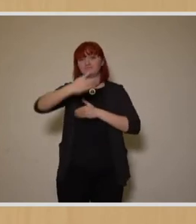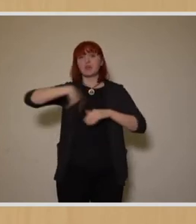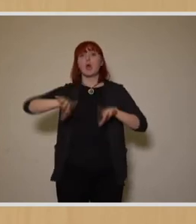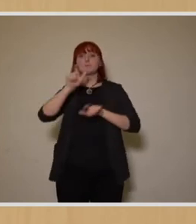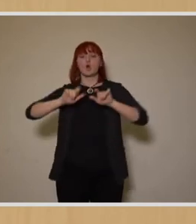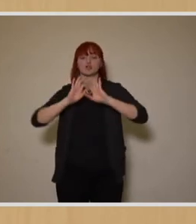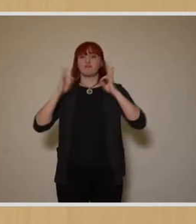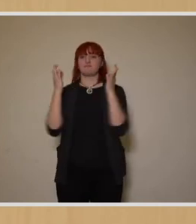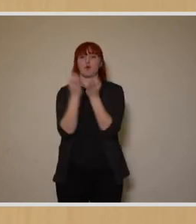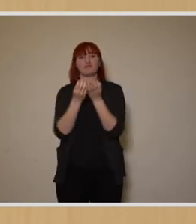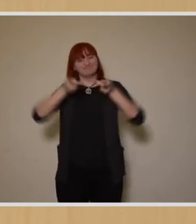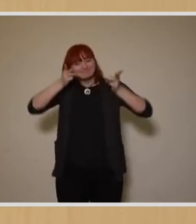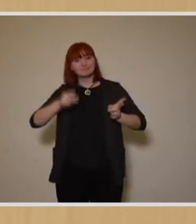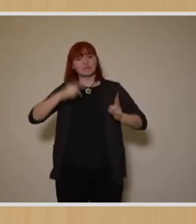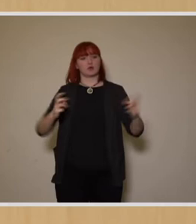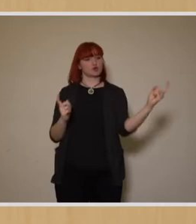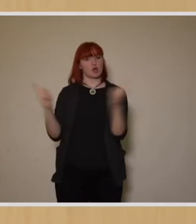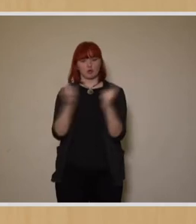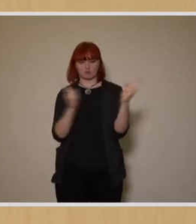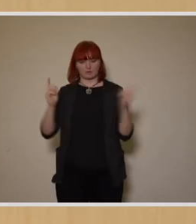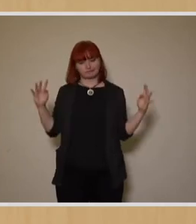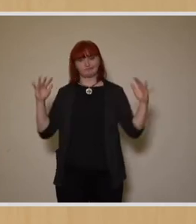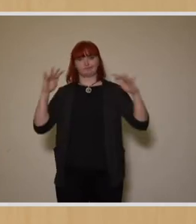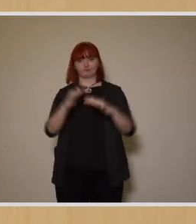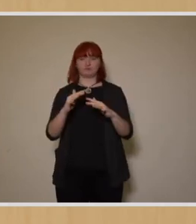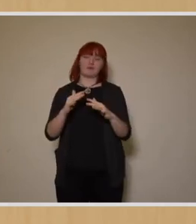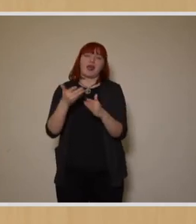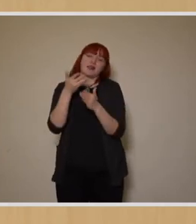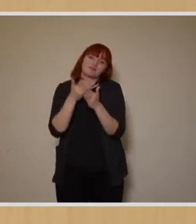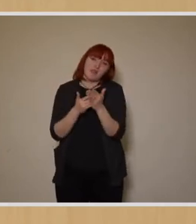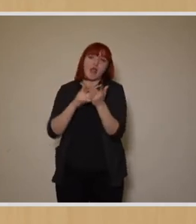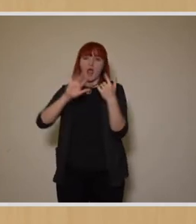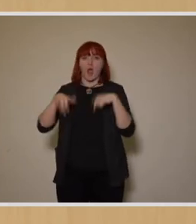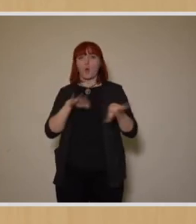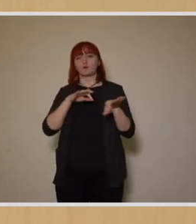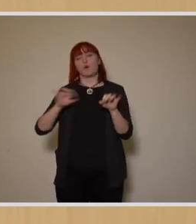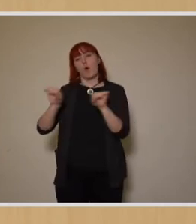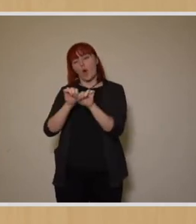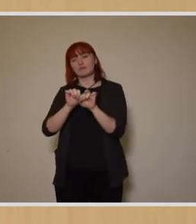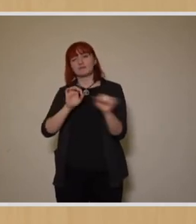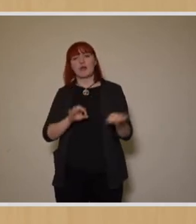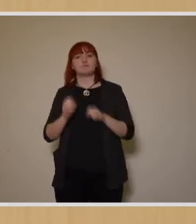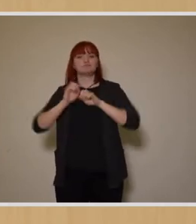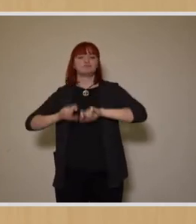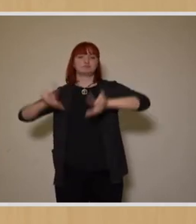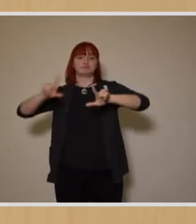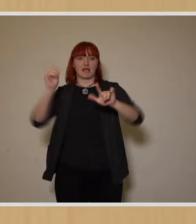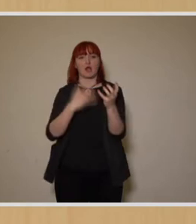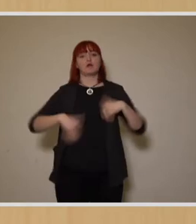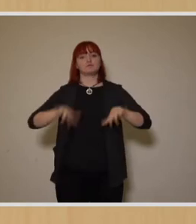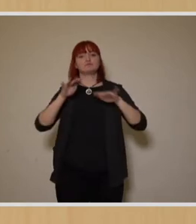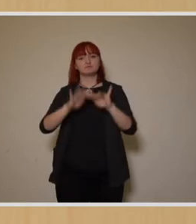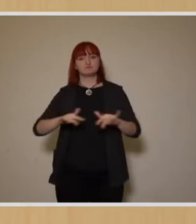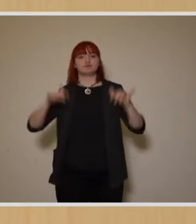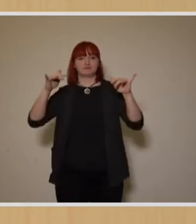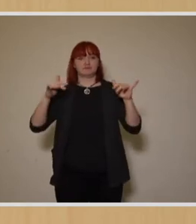Bürgerforum in Präsenz, in Teilpräsenz zumindest durchführen können. Vielleicht nochmal auch zur Aufklärung. Das Bürgerforum